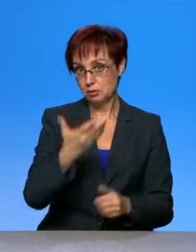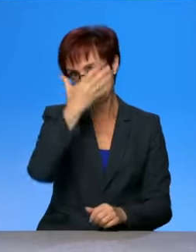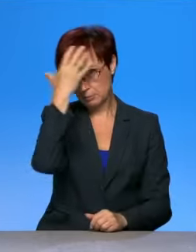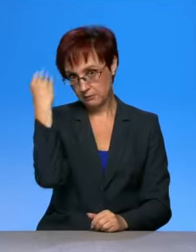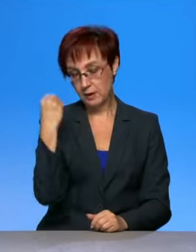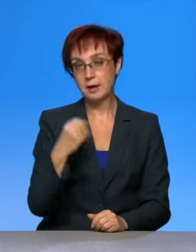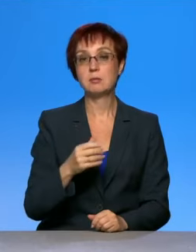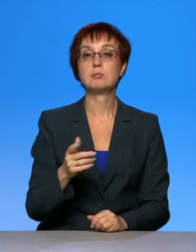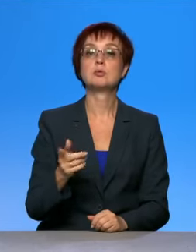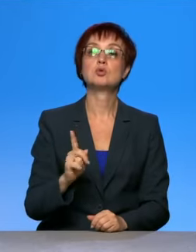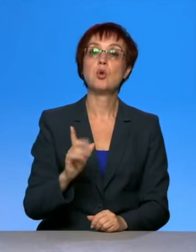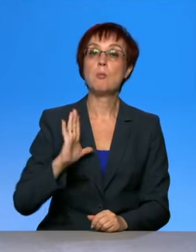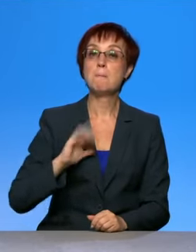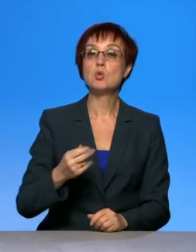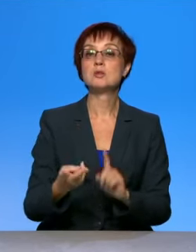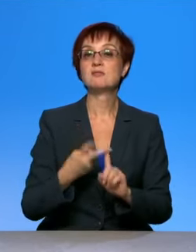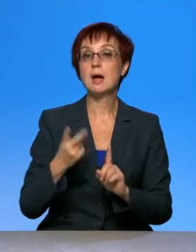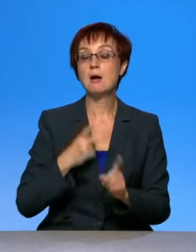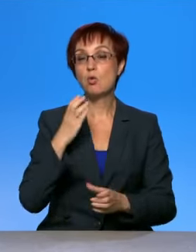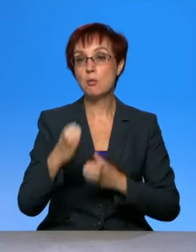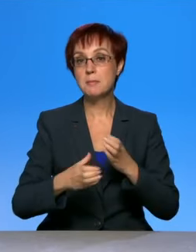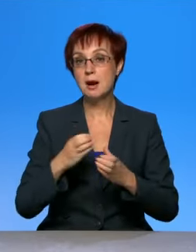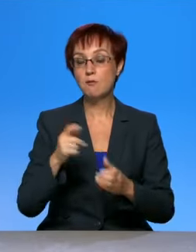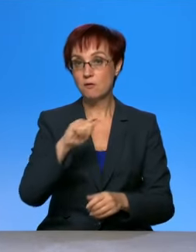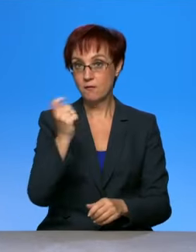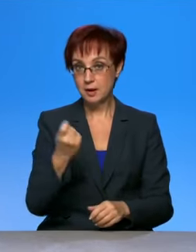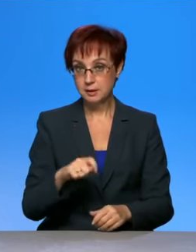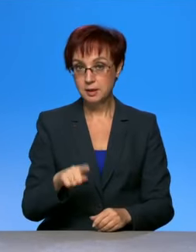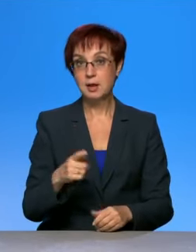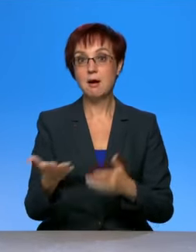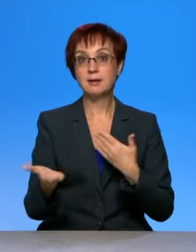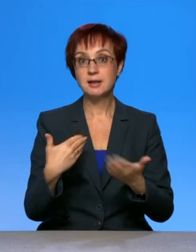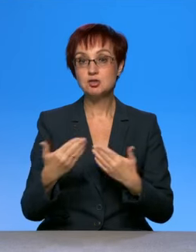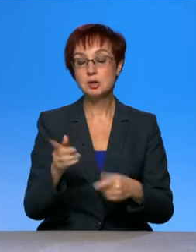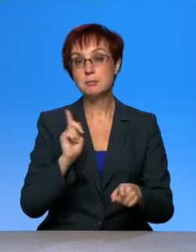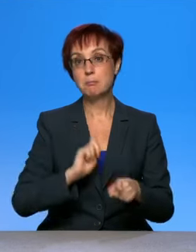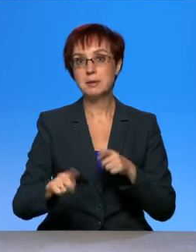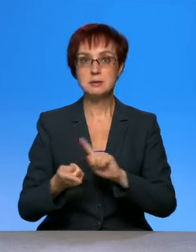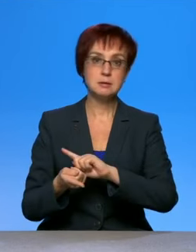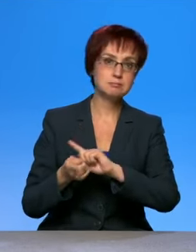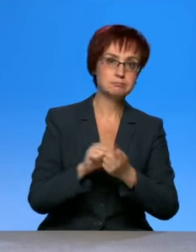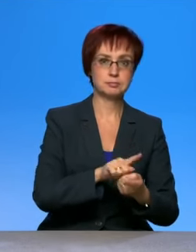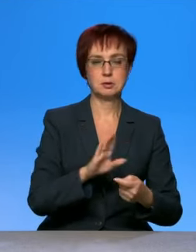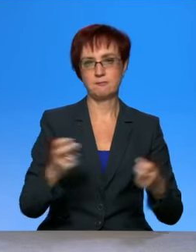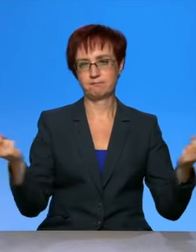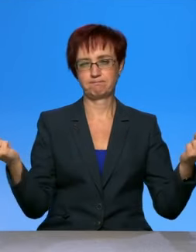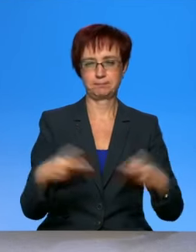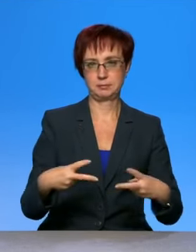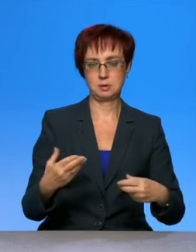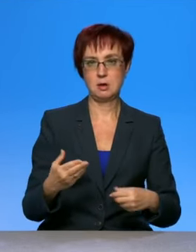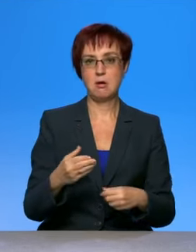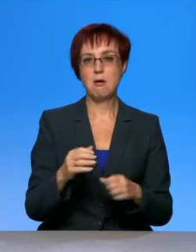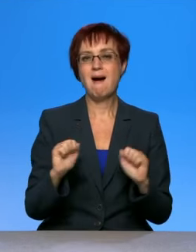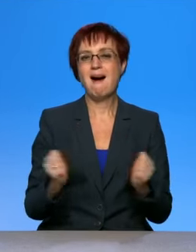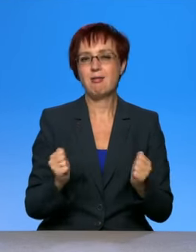Мировой войны очень быстро переросли в холодную войну холодная война ведь очень многие воспринимались Как предвестие